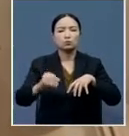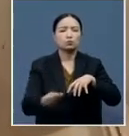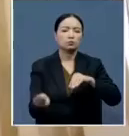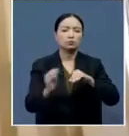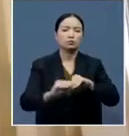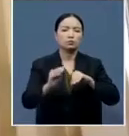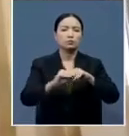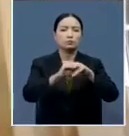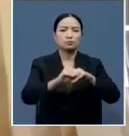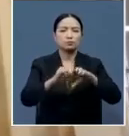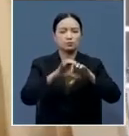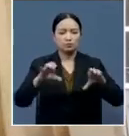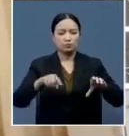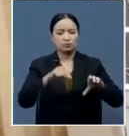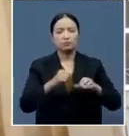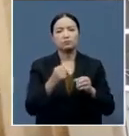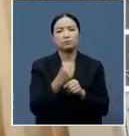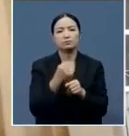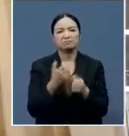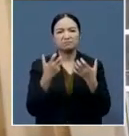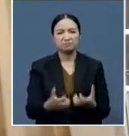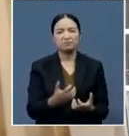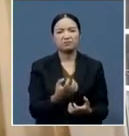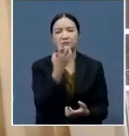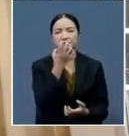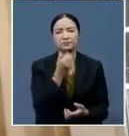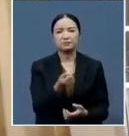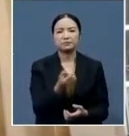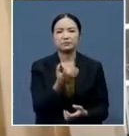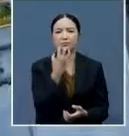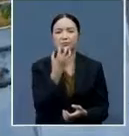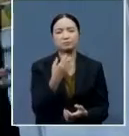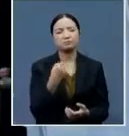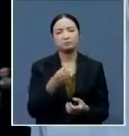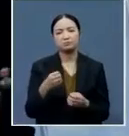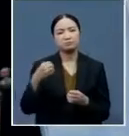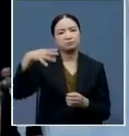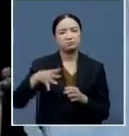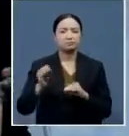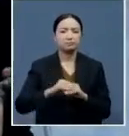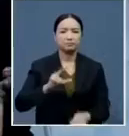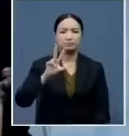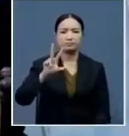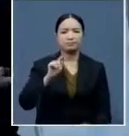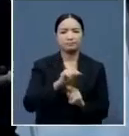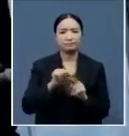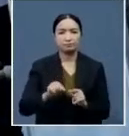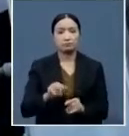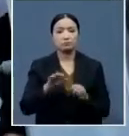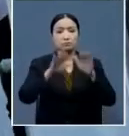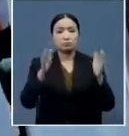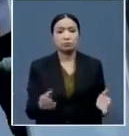ทุก 1องศเซซเครื่องปรับอากาศจะกินไฟเพิ่มมากขึ้นกว่า 3%ขณะเดียวกันการเปิดปิดตู้เย็นบ่อย